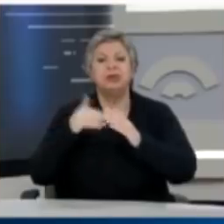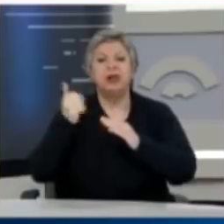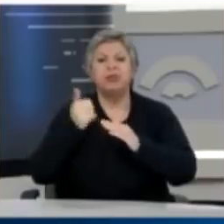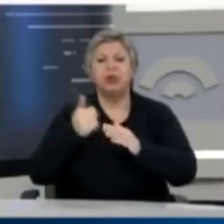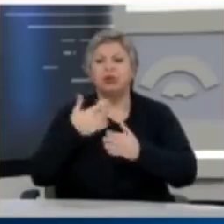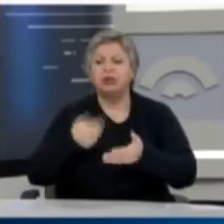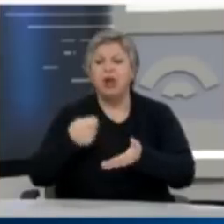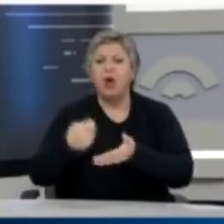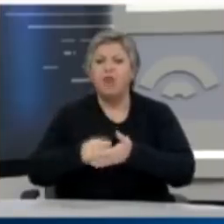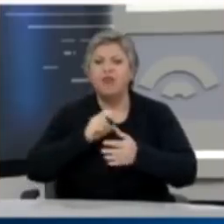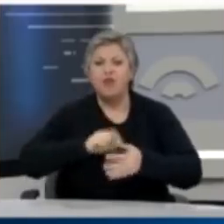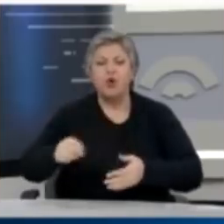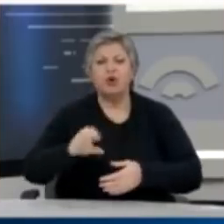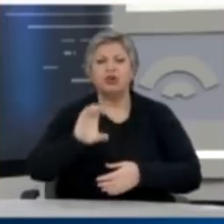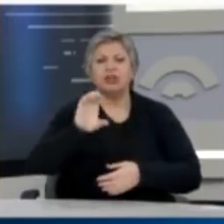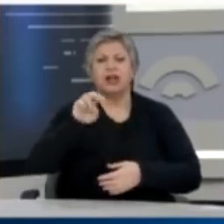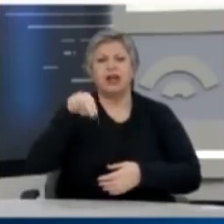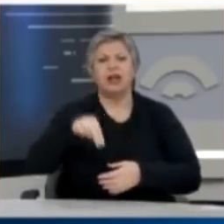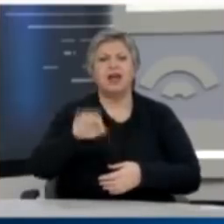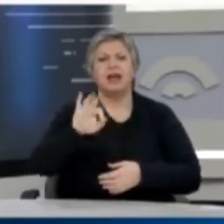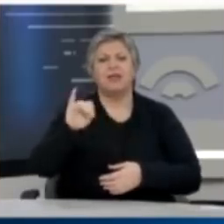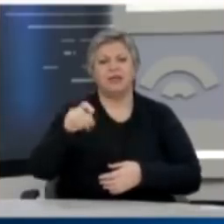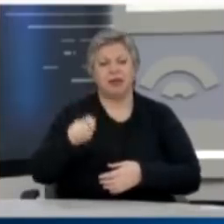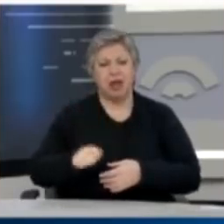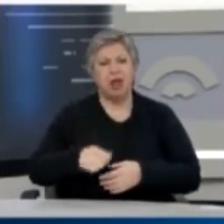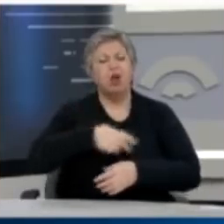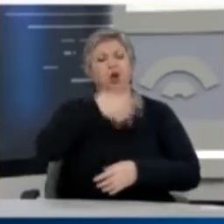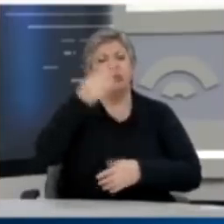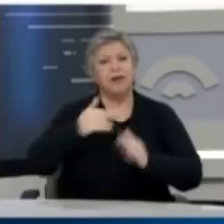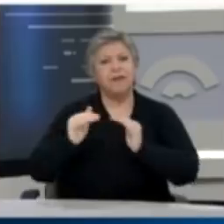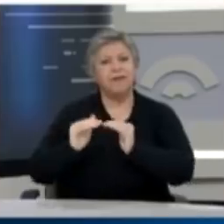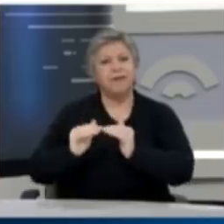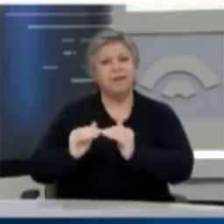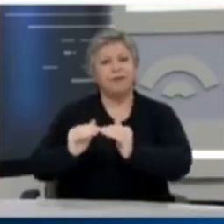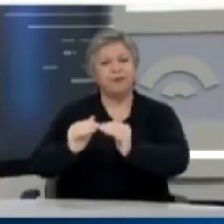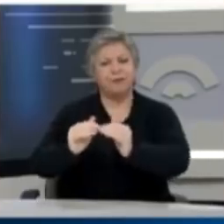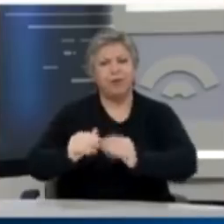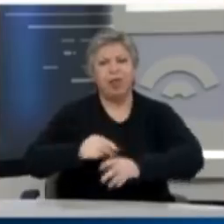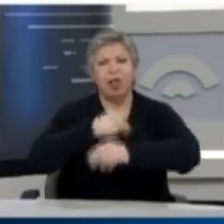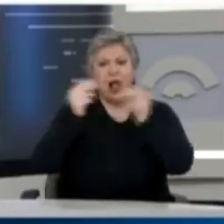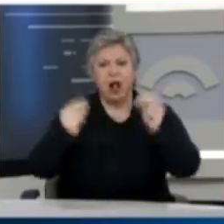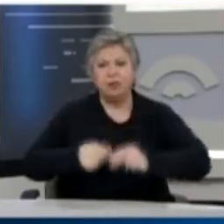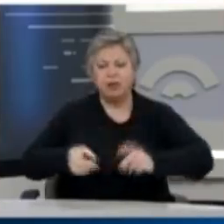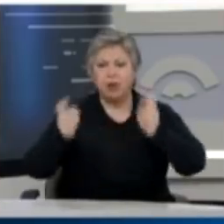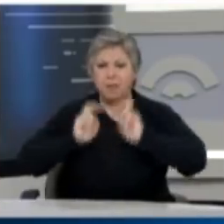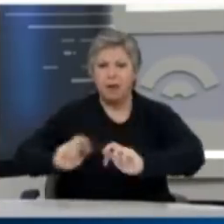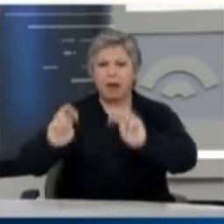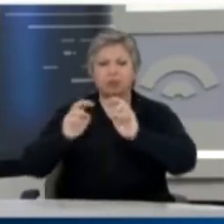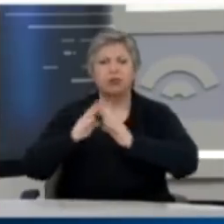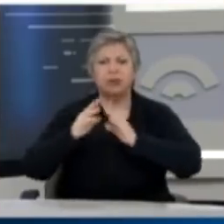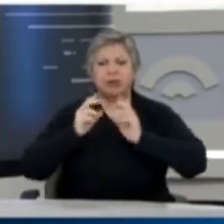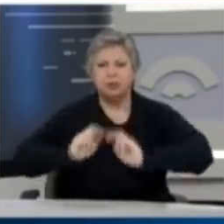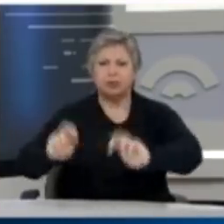και ο ΣΥΡΙΖΑ τον διατήρησε απογειώνοντας τους πληστηριασμούς. Όσο για το δικαίωμα στην